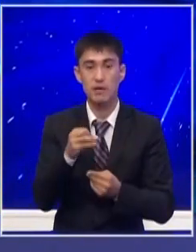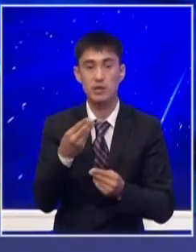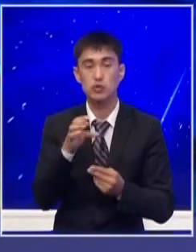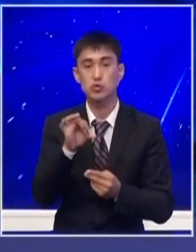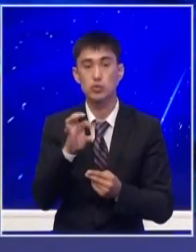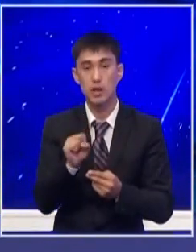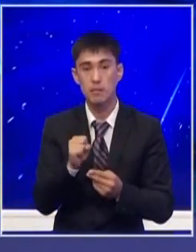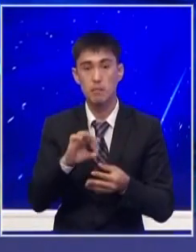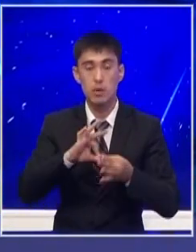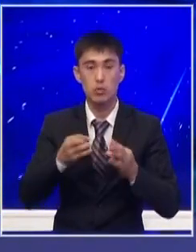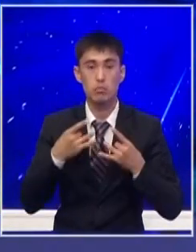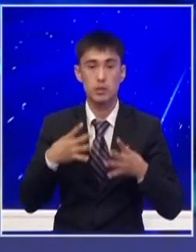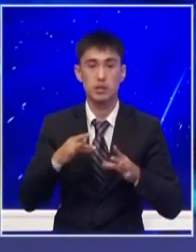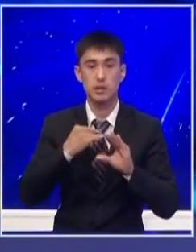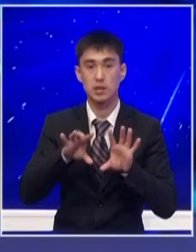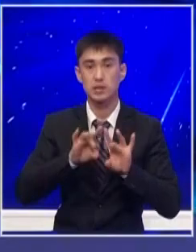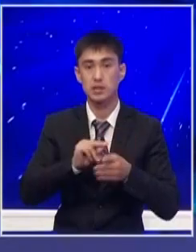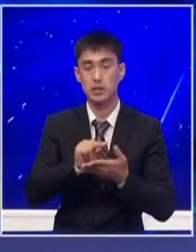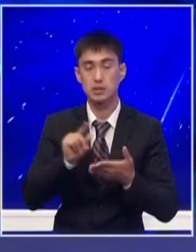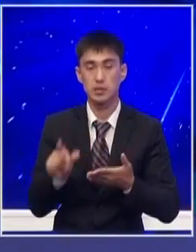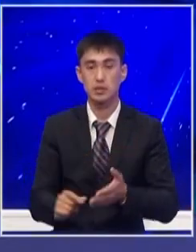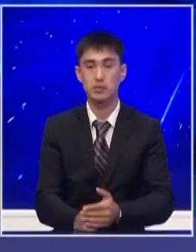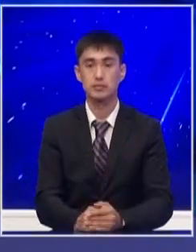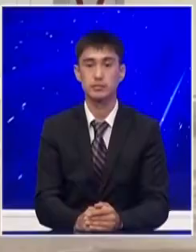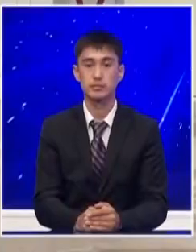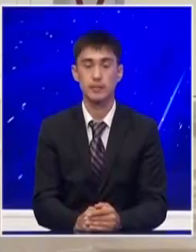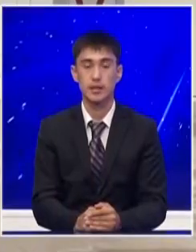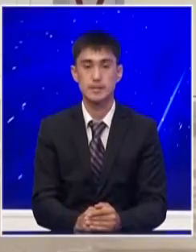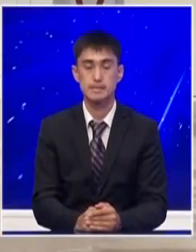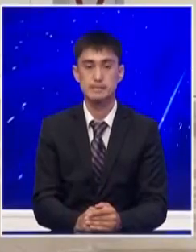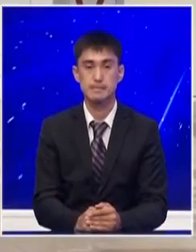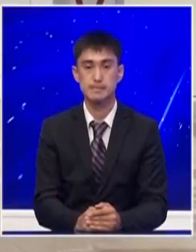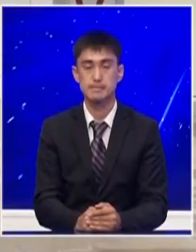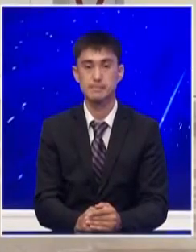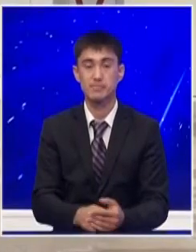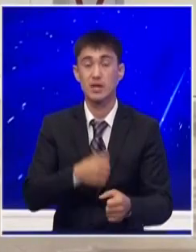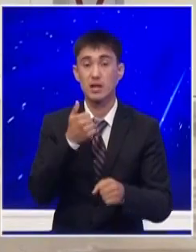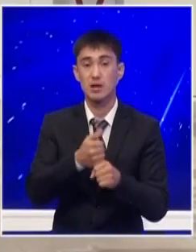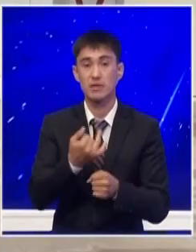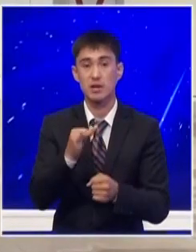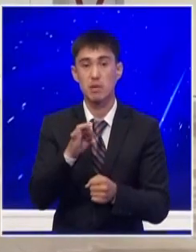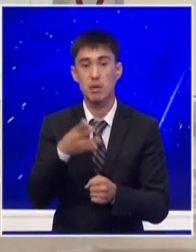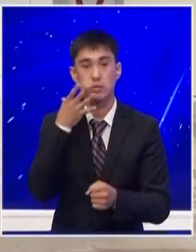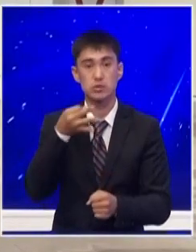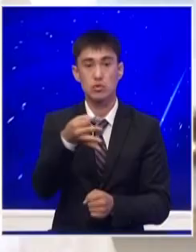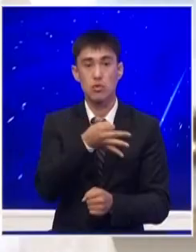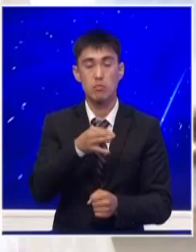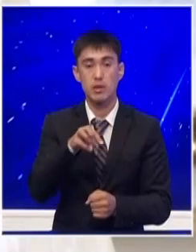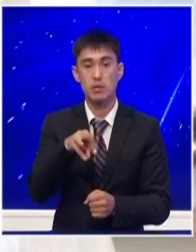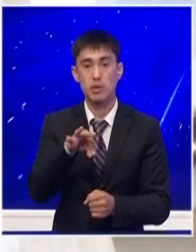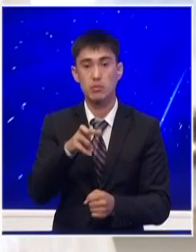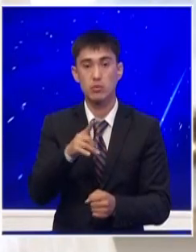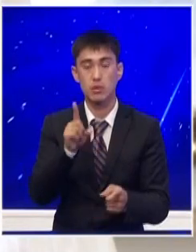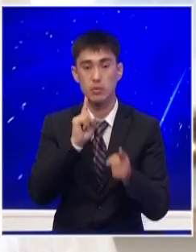Подробнее о священном празднике расскажет наш корреспондент. Главный имам Алматинской области Мадияр Перимкулов